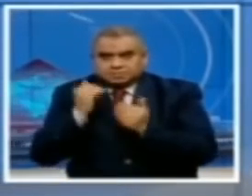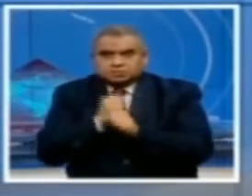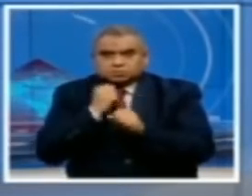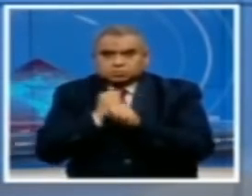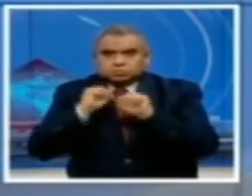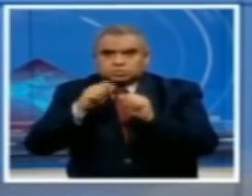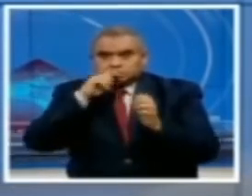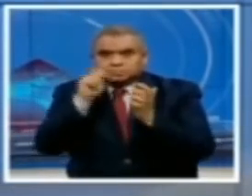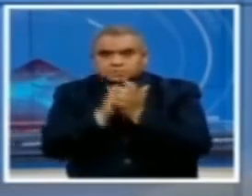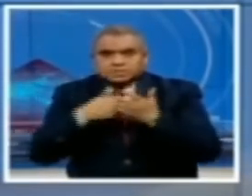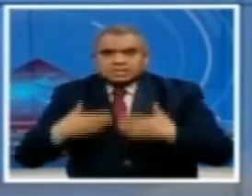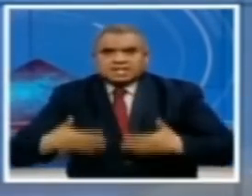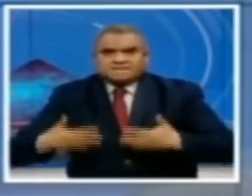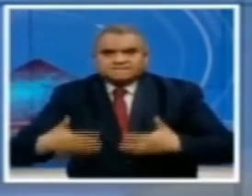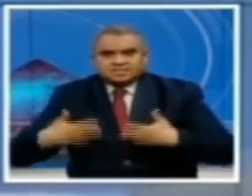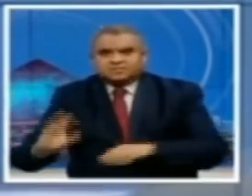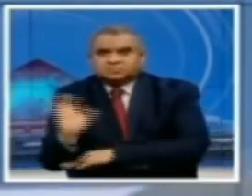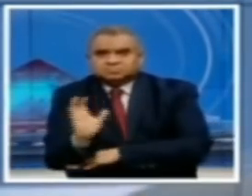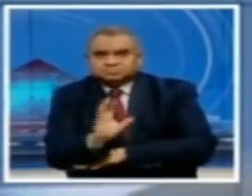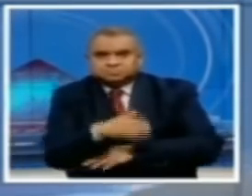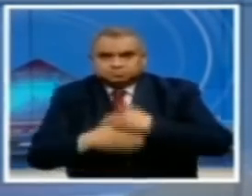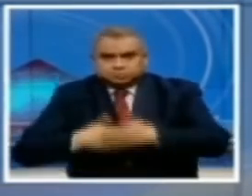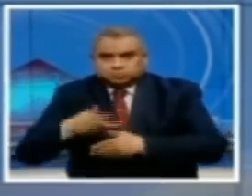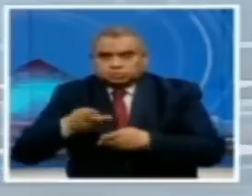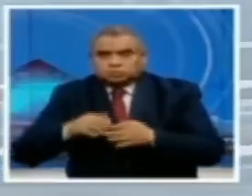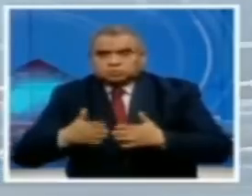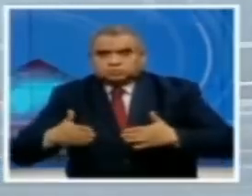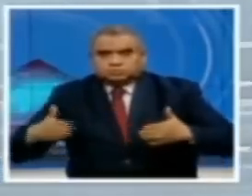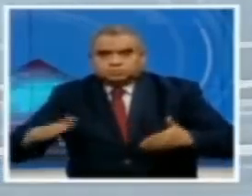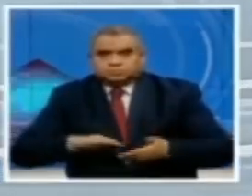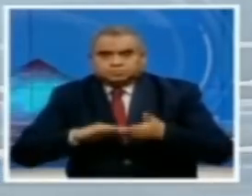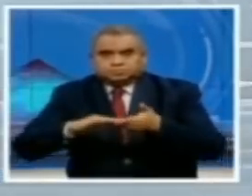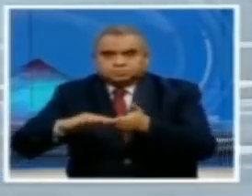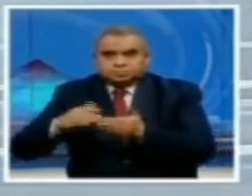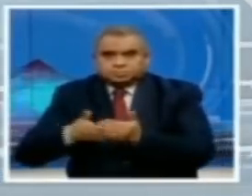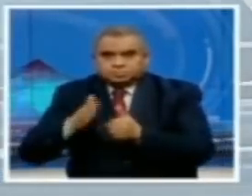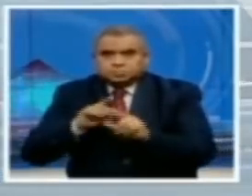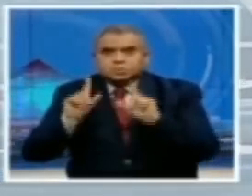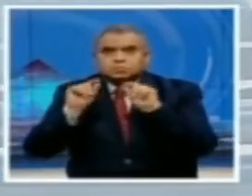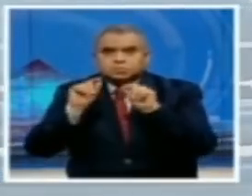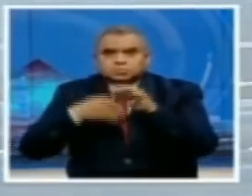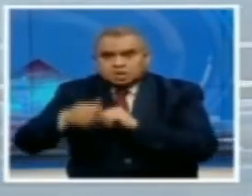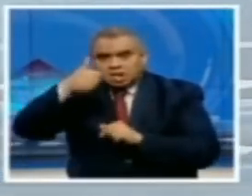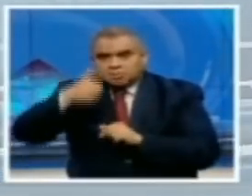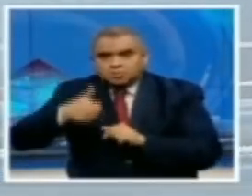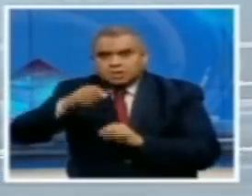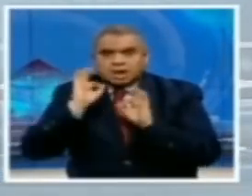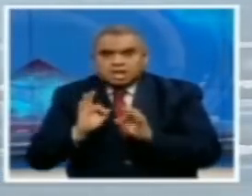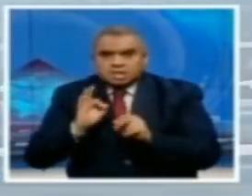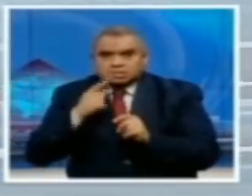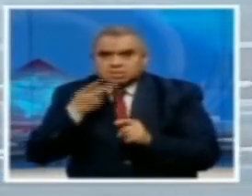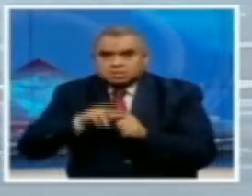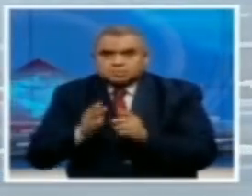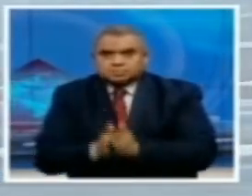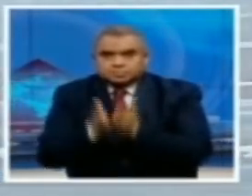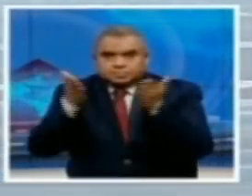منظومة إجراءات التسجيل وتيسيرها، بما في ذلك التوسع في الخدمات السريعة والمميزة للشهر العقاري. وقد